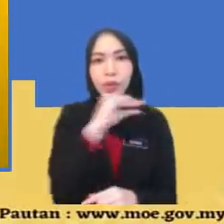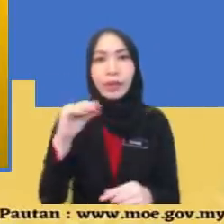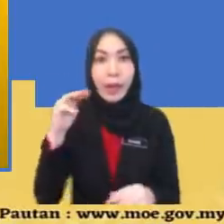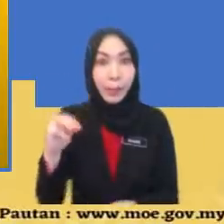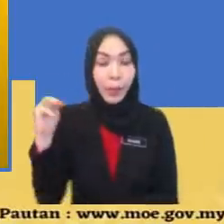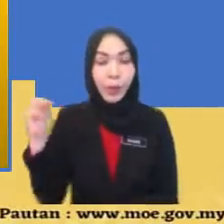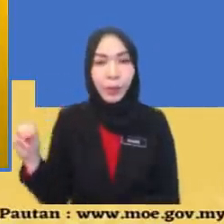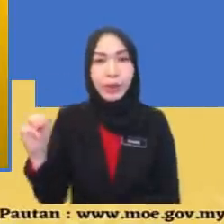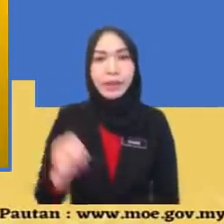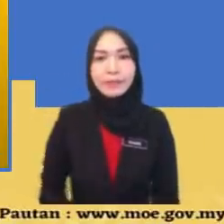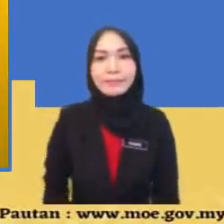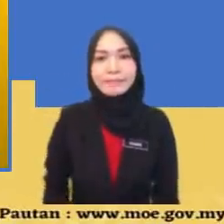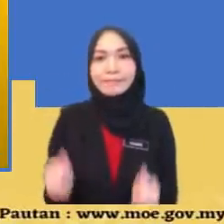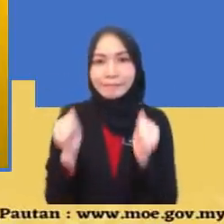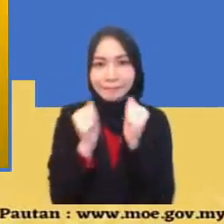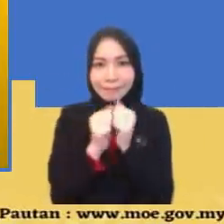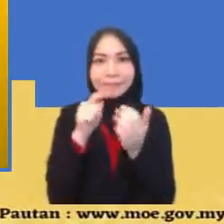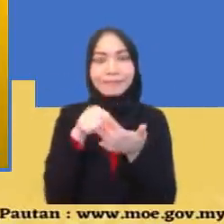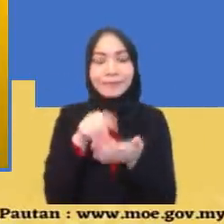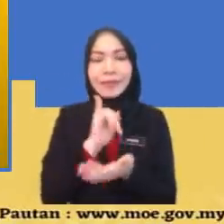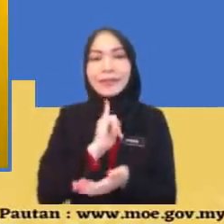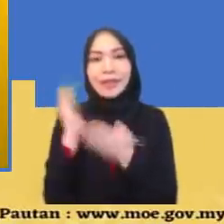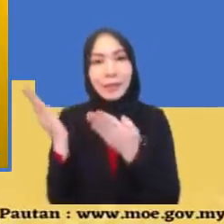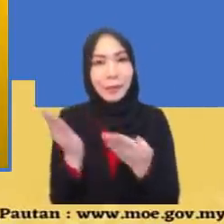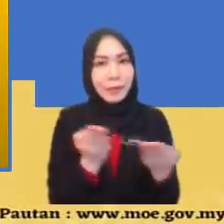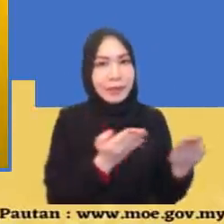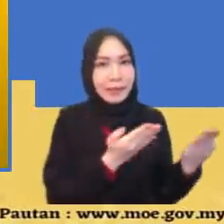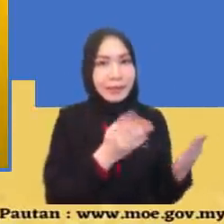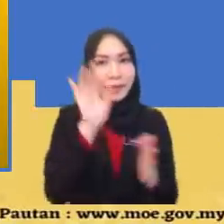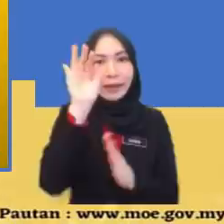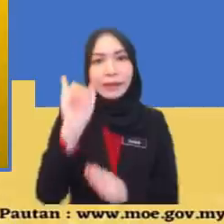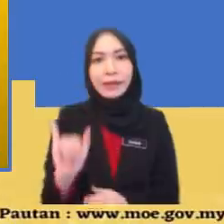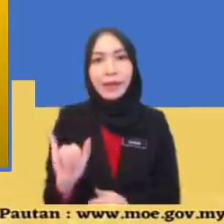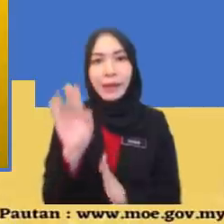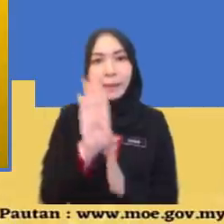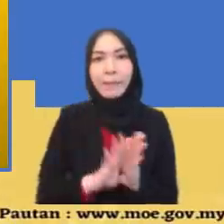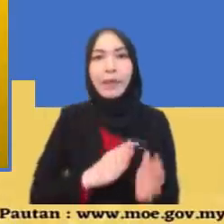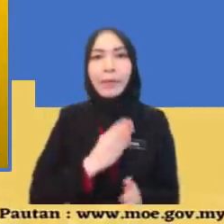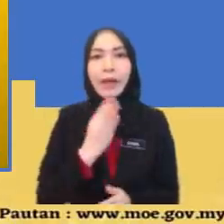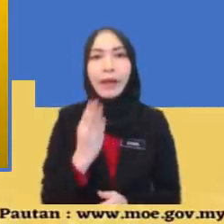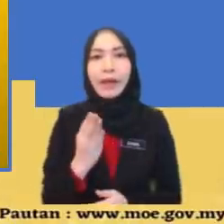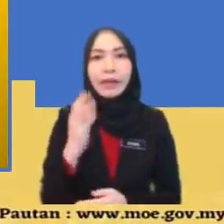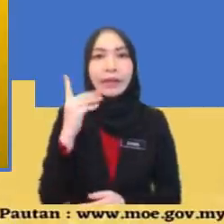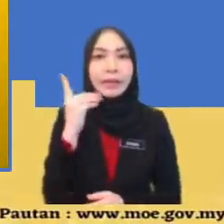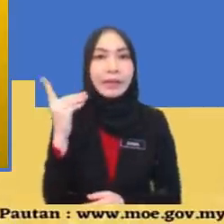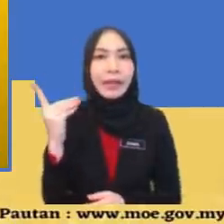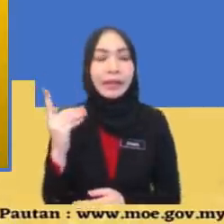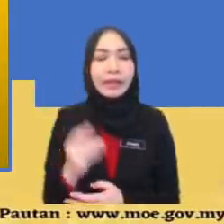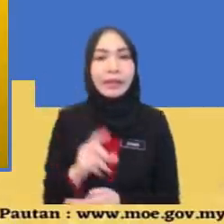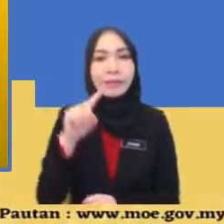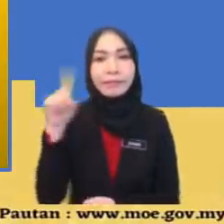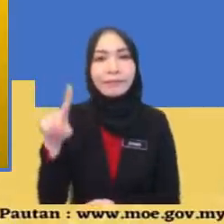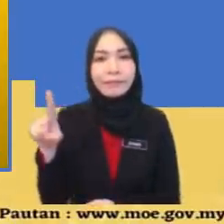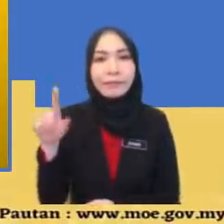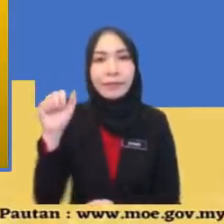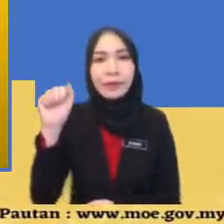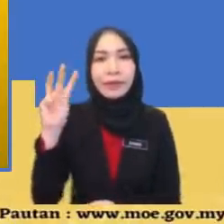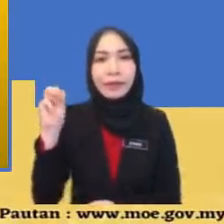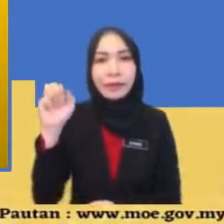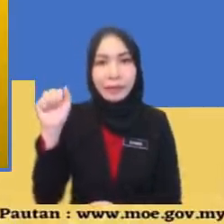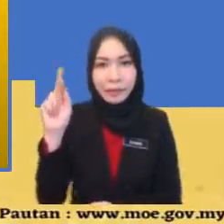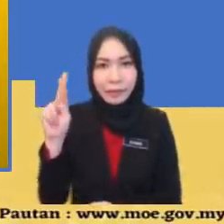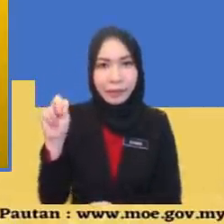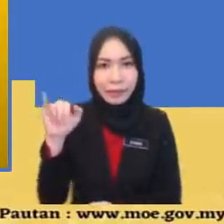channel the baigong pastilah kami yang berbahagia dateng pilih wacakno sama nipi Abdul Hamid ketua